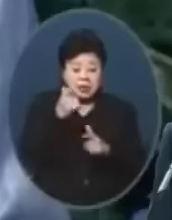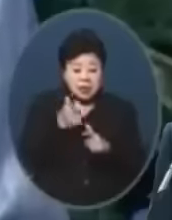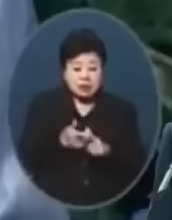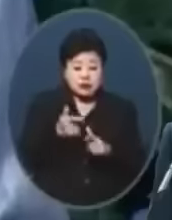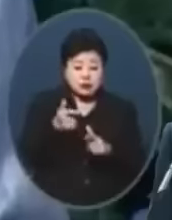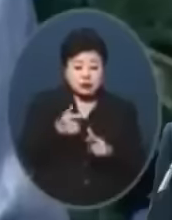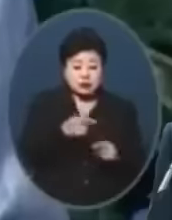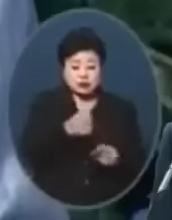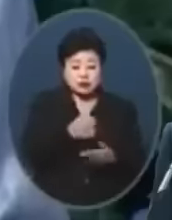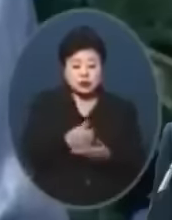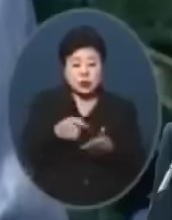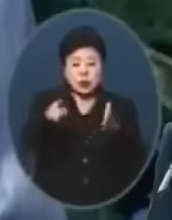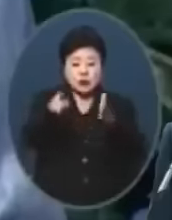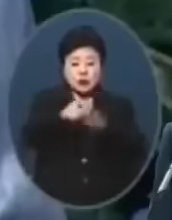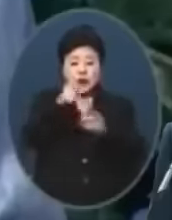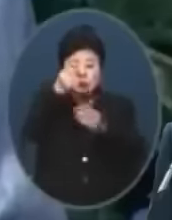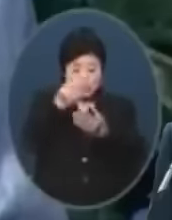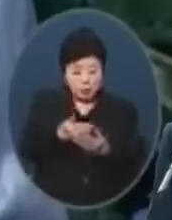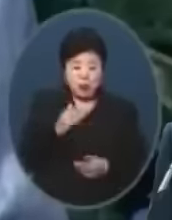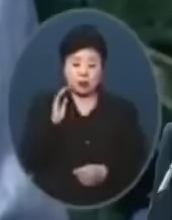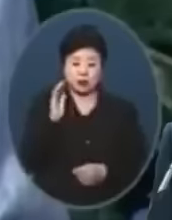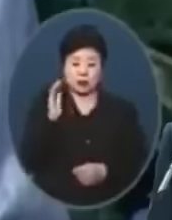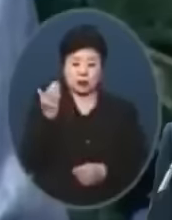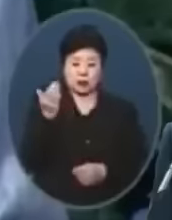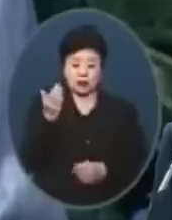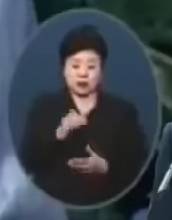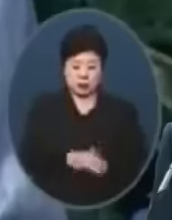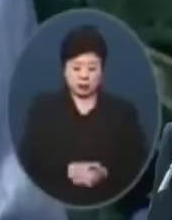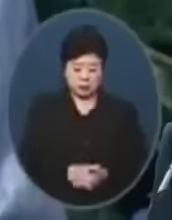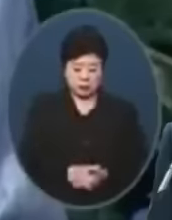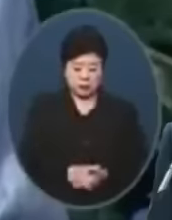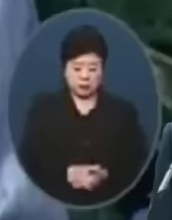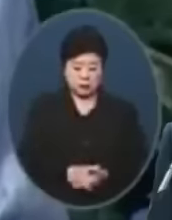예수를 믿고 구원을 받느냐.